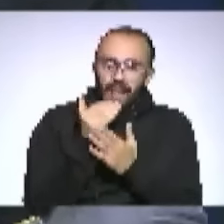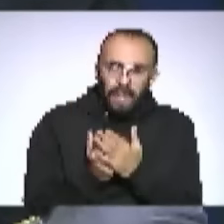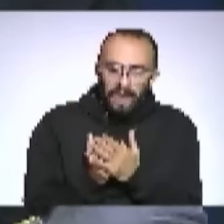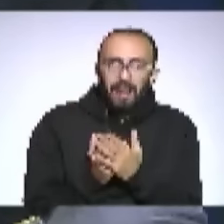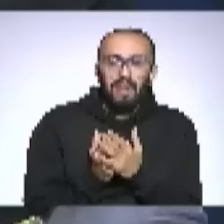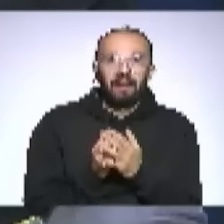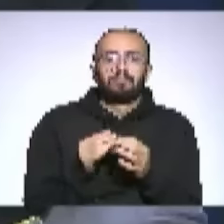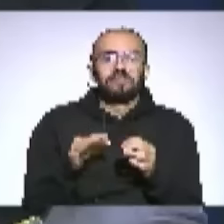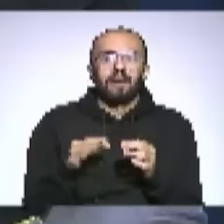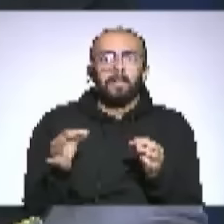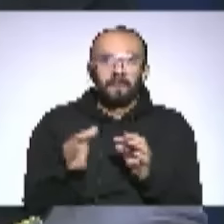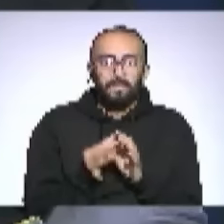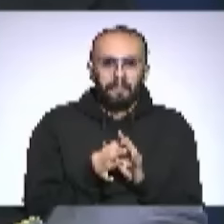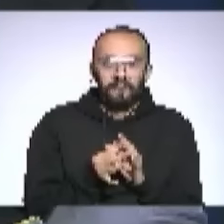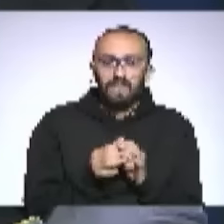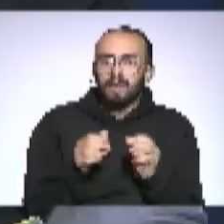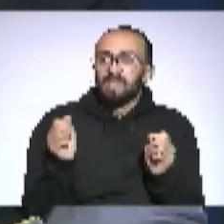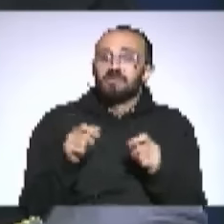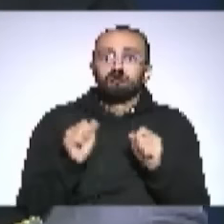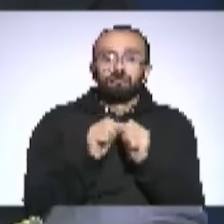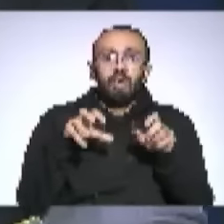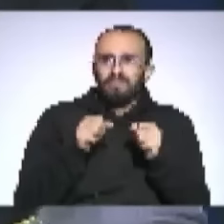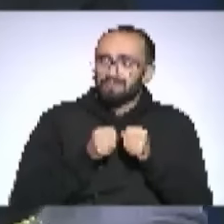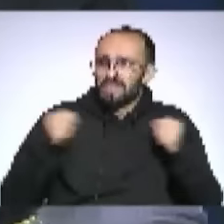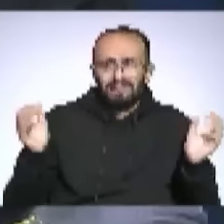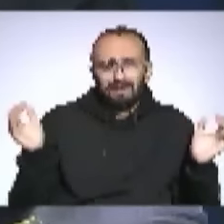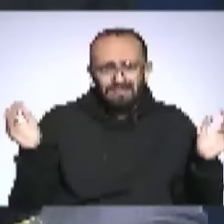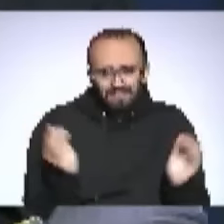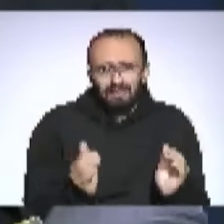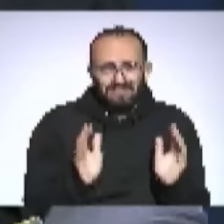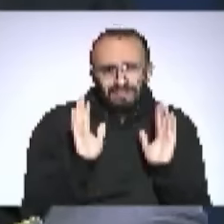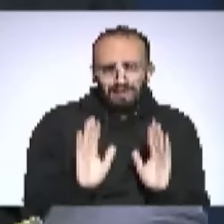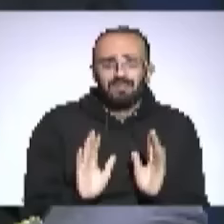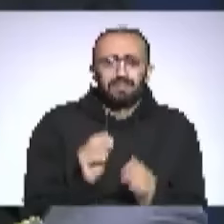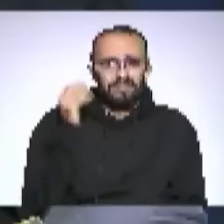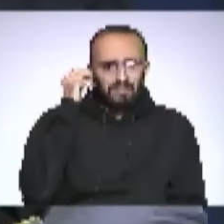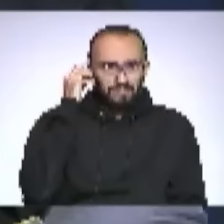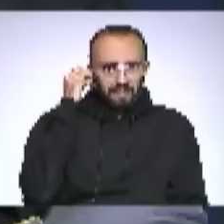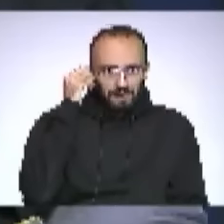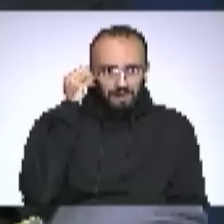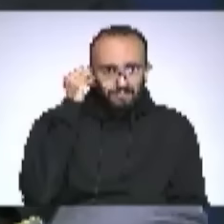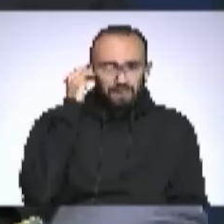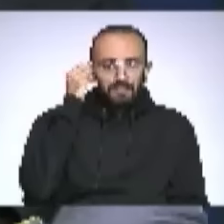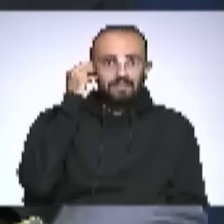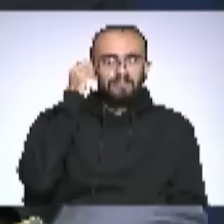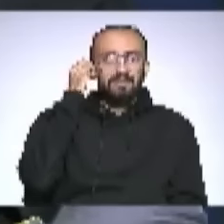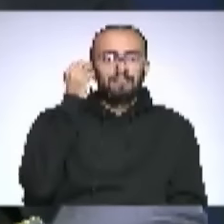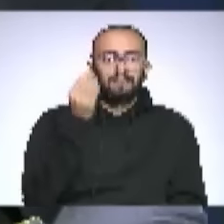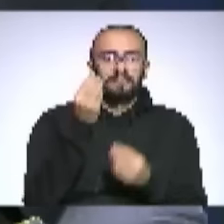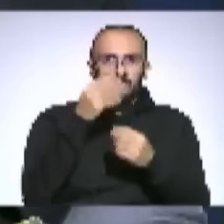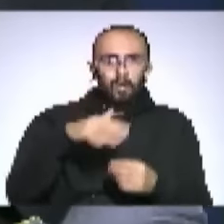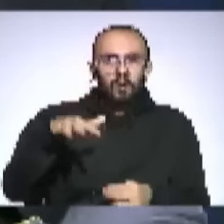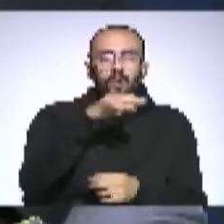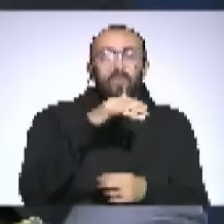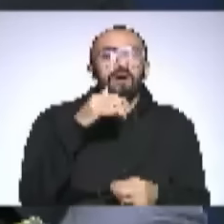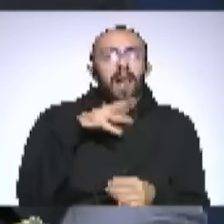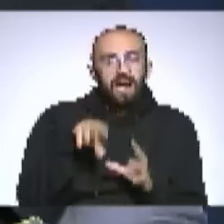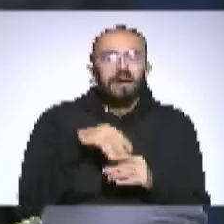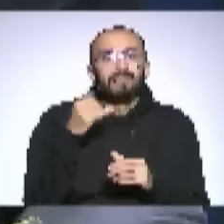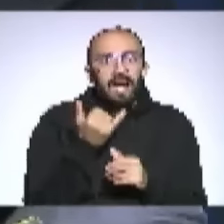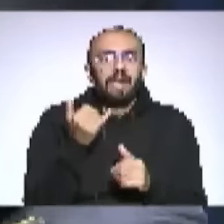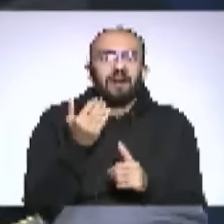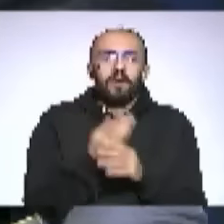نقلل مساحه الشقه نقلل محتويات الشقه يا جماعه سهلوا على بناتكم الجواز